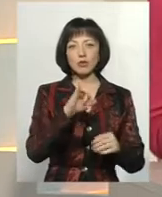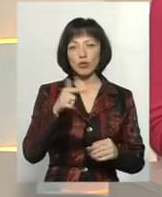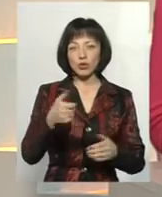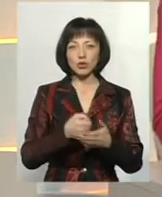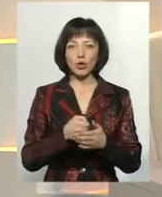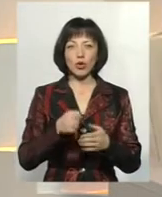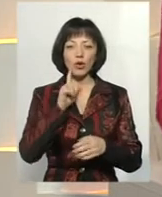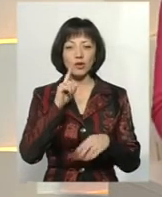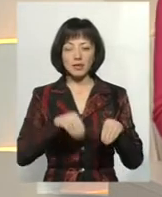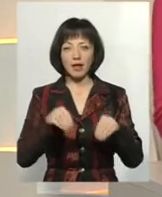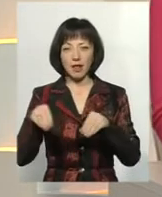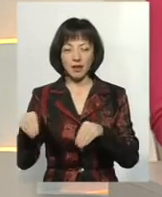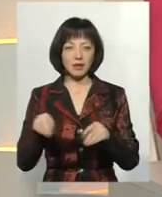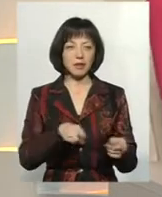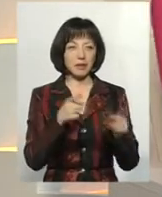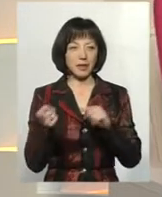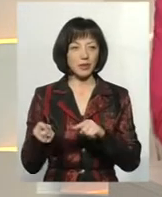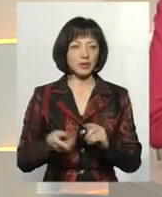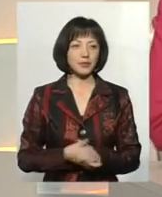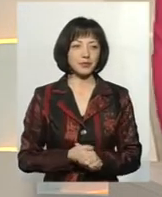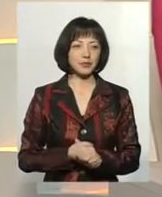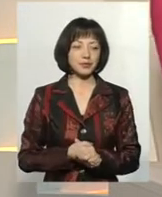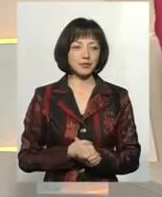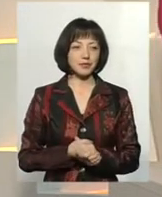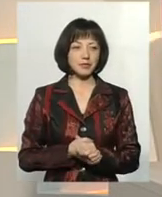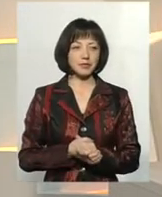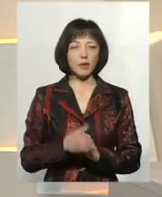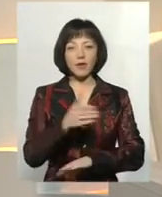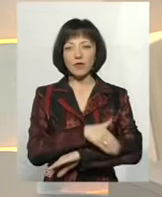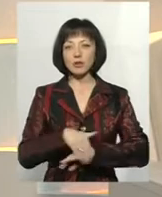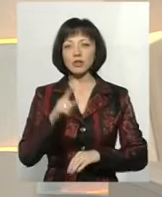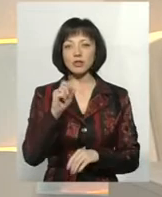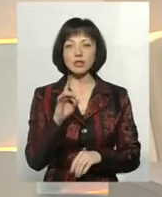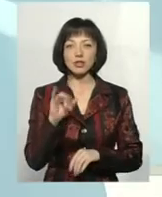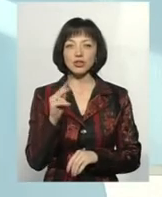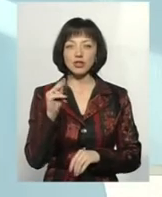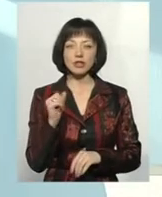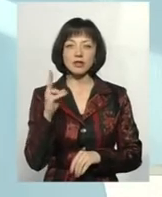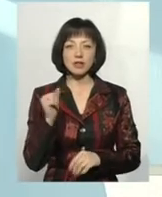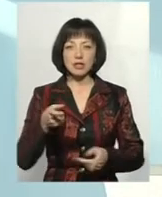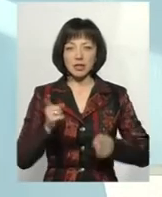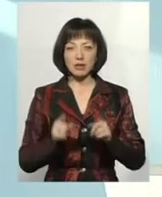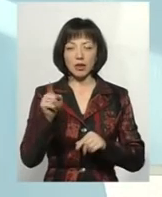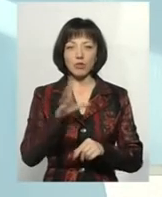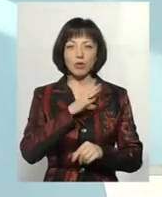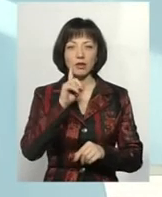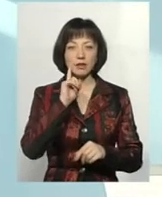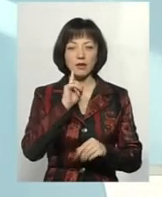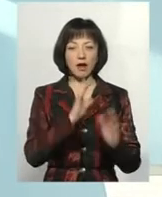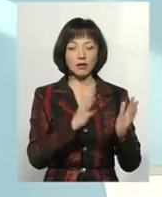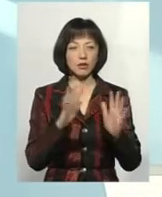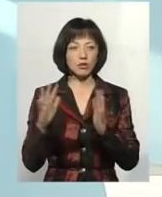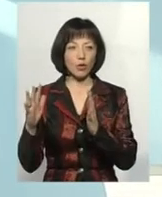до Зеленення будемо переходити. Будь ласка, по Зарічанській яка ситуація? По Зарічанській дійсно там була зелена зона,